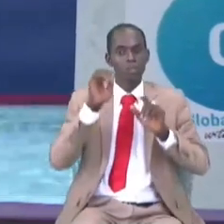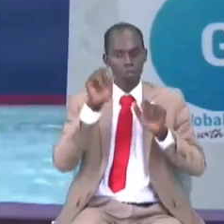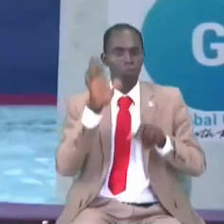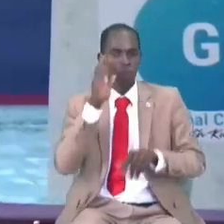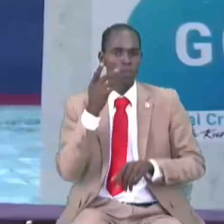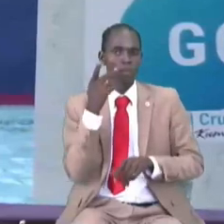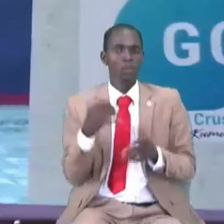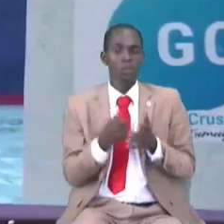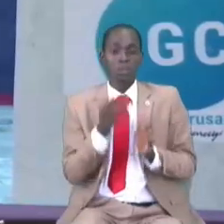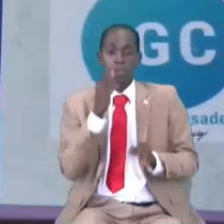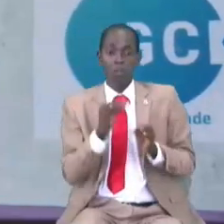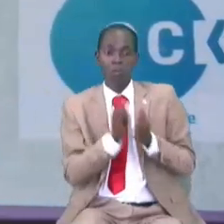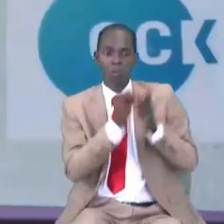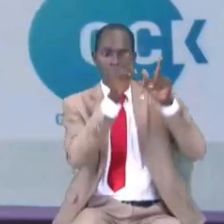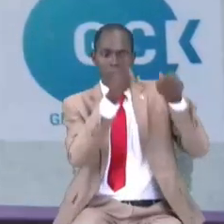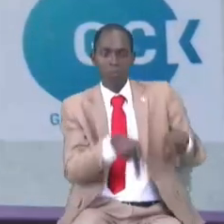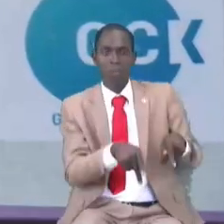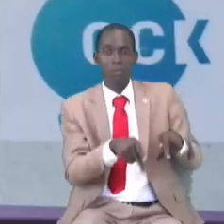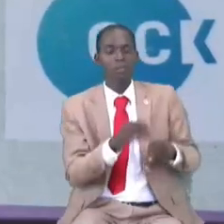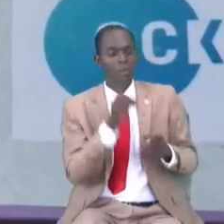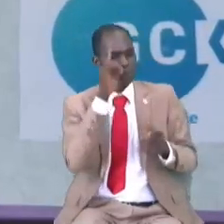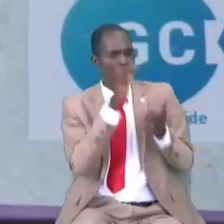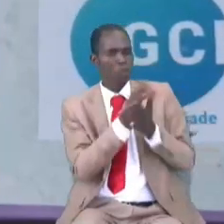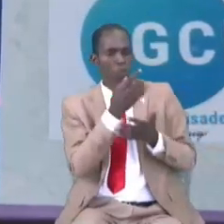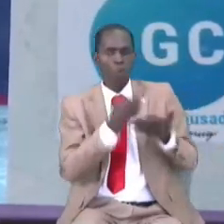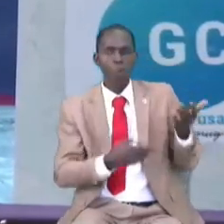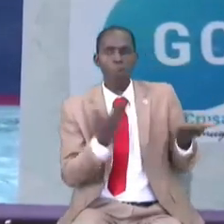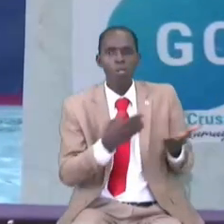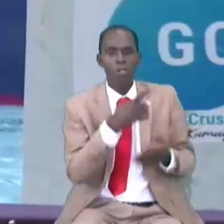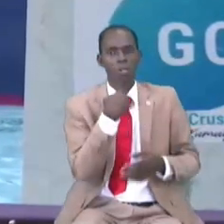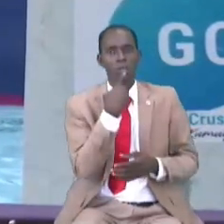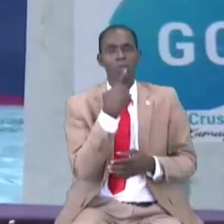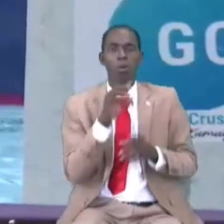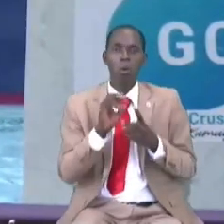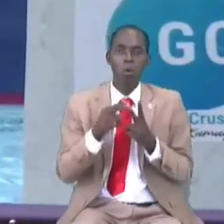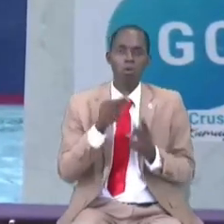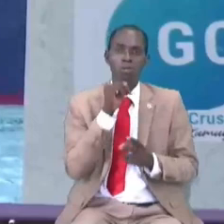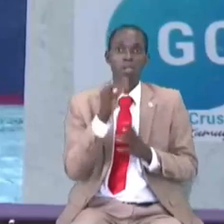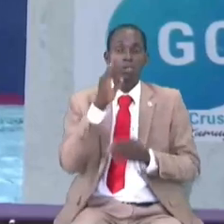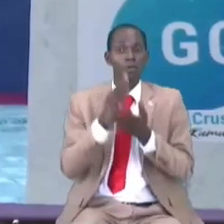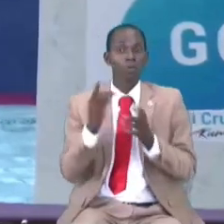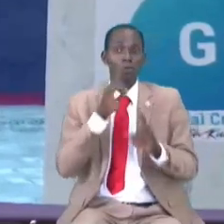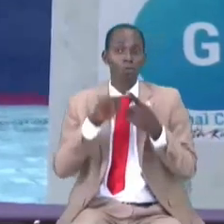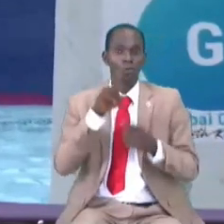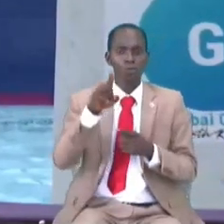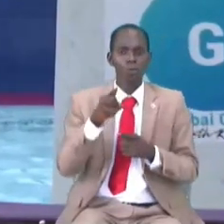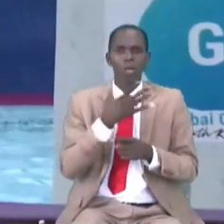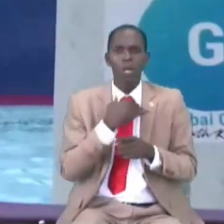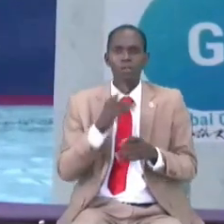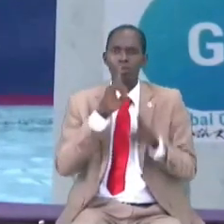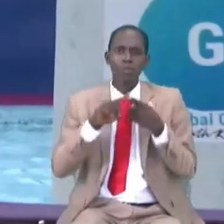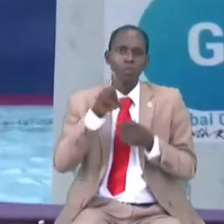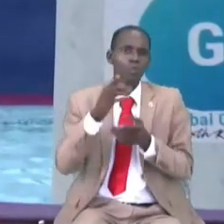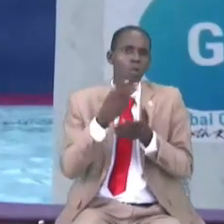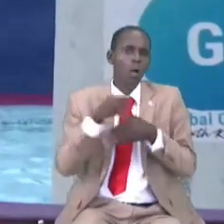dit ou pas. Si quelqu'un te parle et parle de quelqu'un que tu ne, quelque chose que tu ne connais pas, il parle de quelque chose que tu n'as jamais entendu parler,